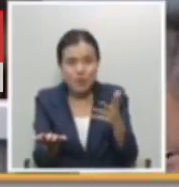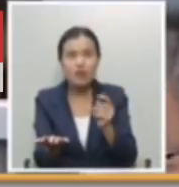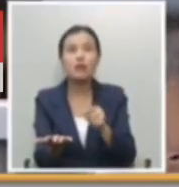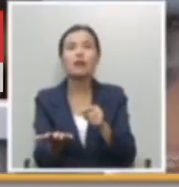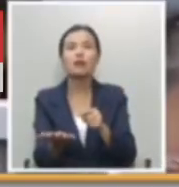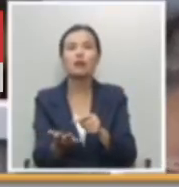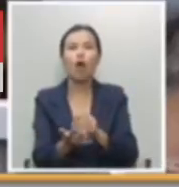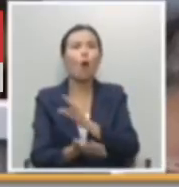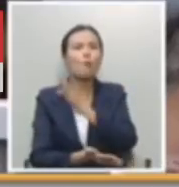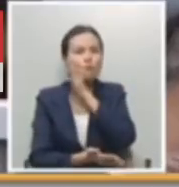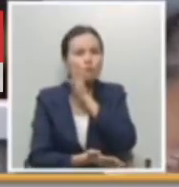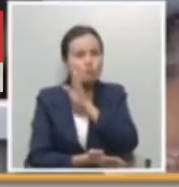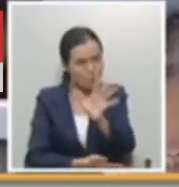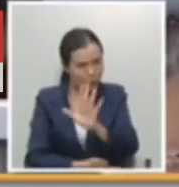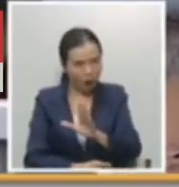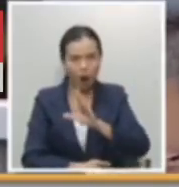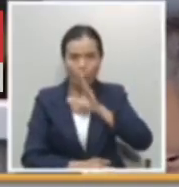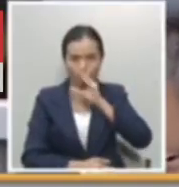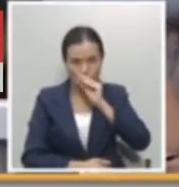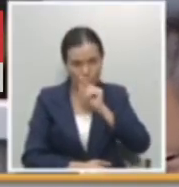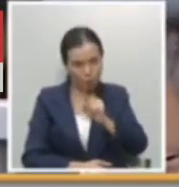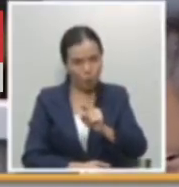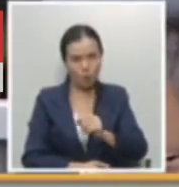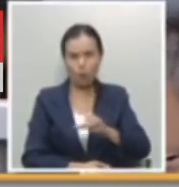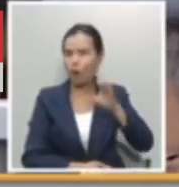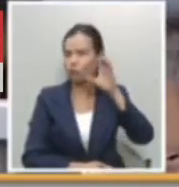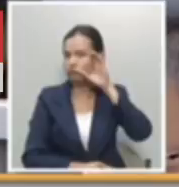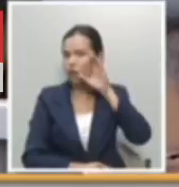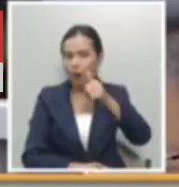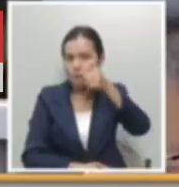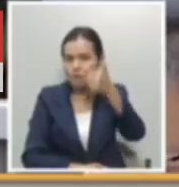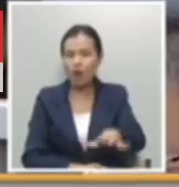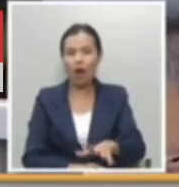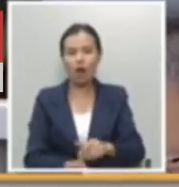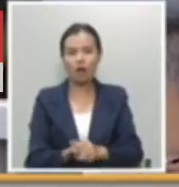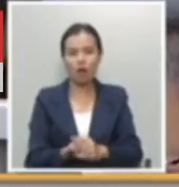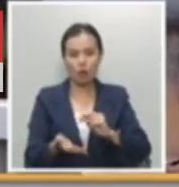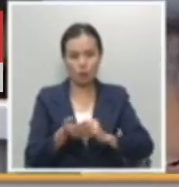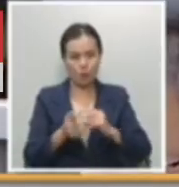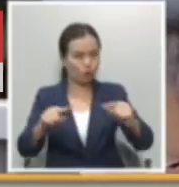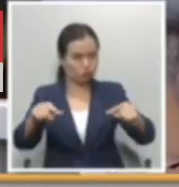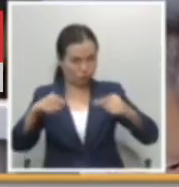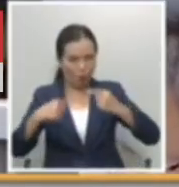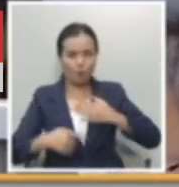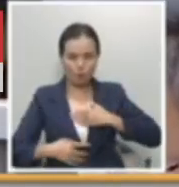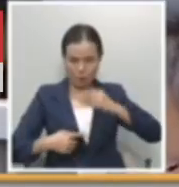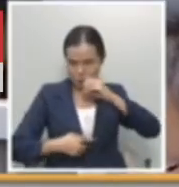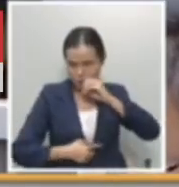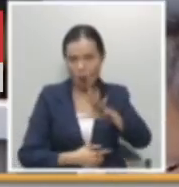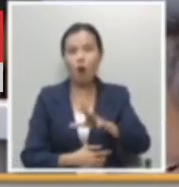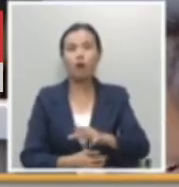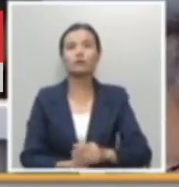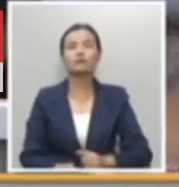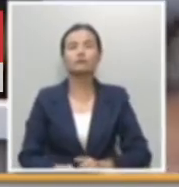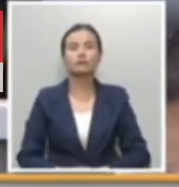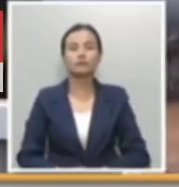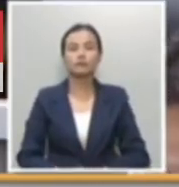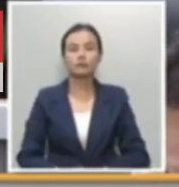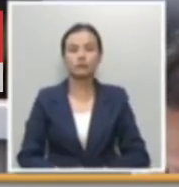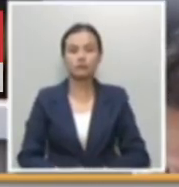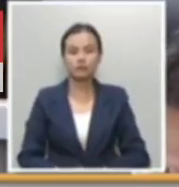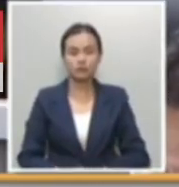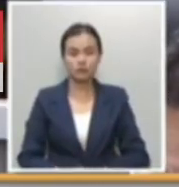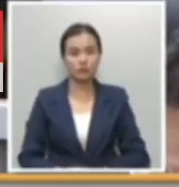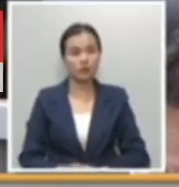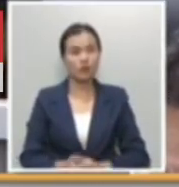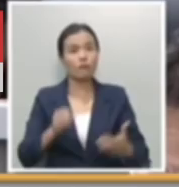อย่าหลอกกันพูดอะไรเนี่ยนะมันไม่น่าเชื่อถือเลยแน่จริงเดี๋ยวสวนมันนะครับผมจะได้สวนกลับนะแล้วก็การ